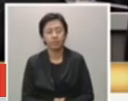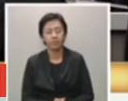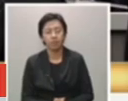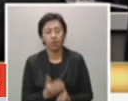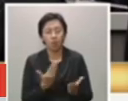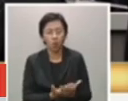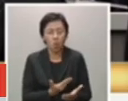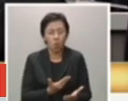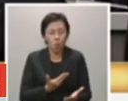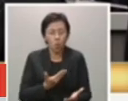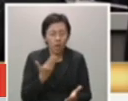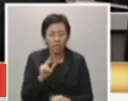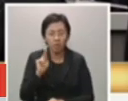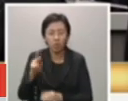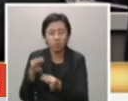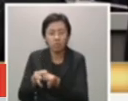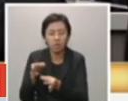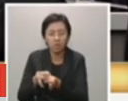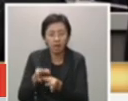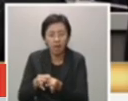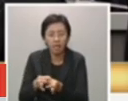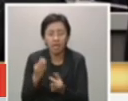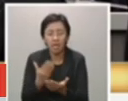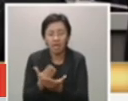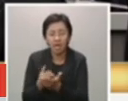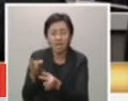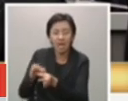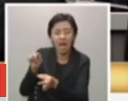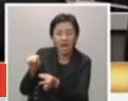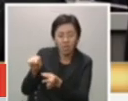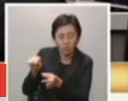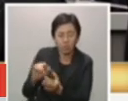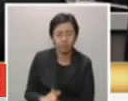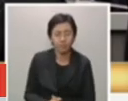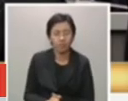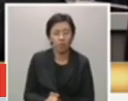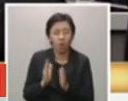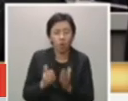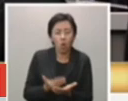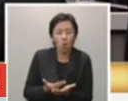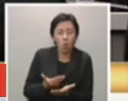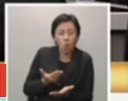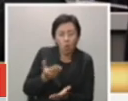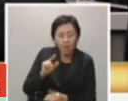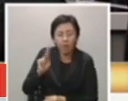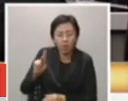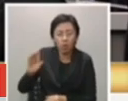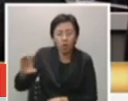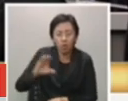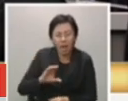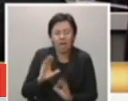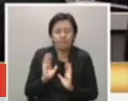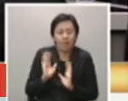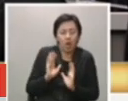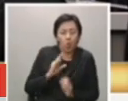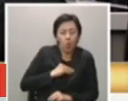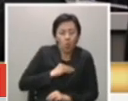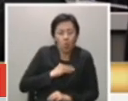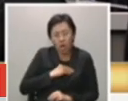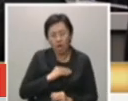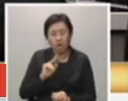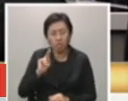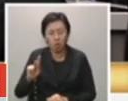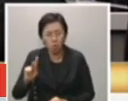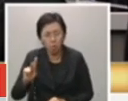จะกู้เงินแบงก์เงินมันอยู่ในแบงก์ครับสภาพคล่องเนี่ยคนรวยจะกู้เงินแบงก์มาลงทุนก็ไม่กล้าเพราะกู้ม